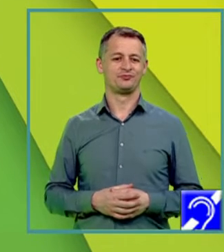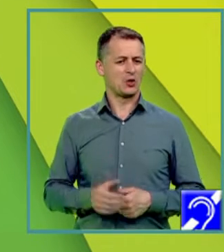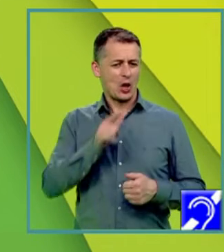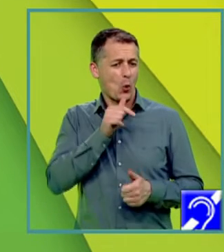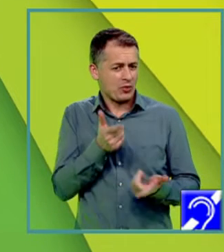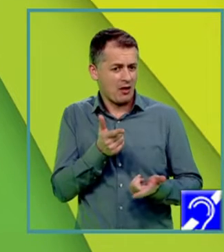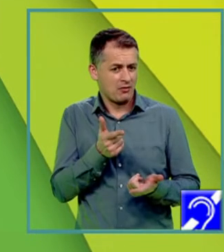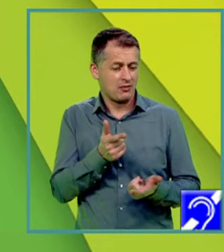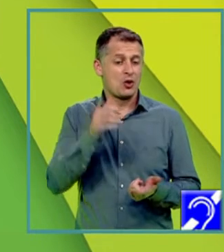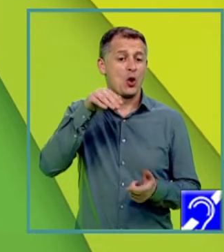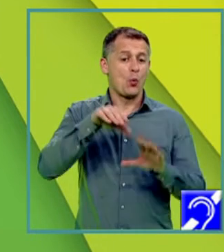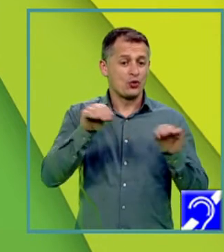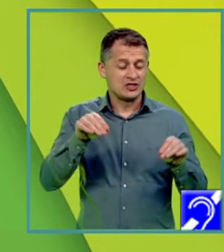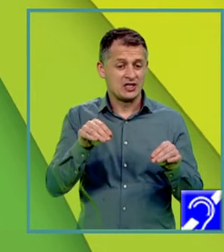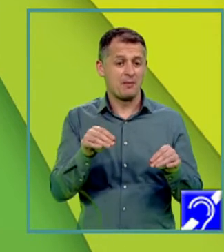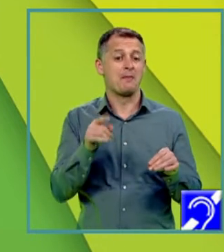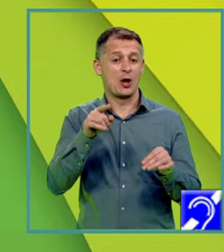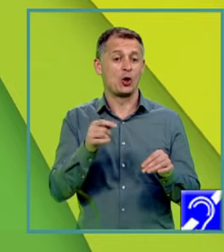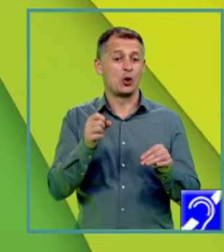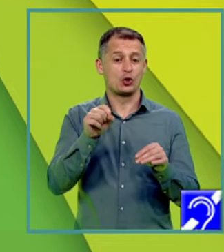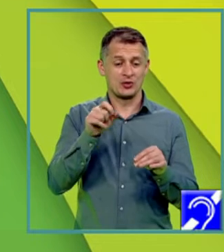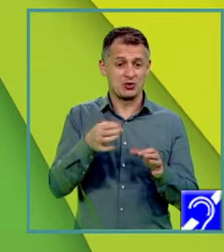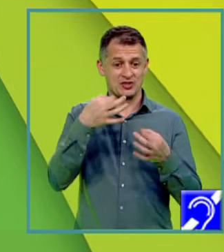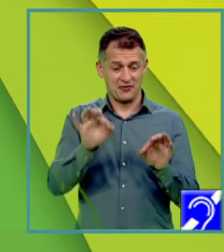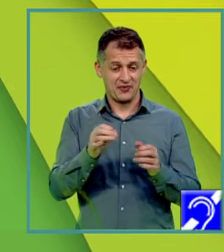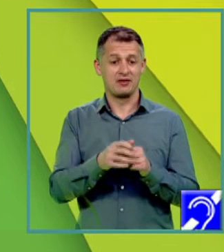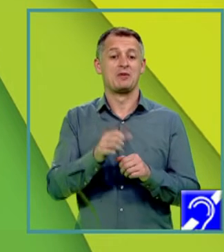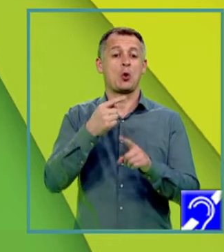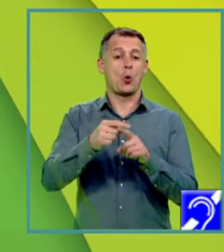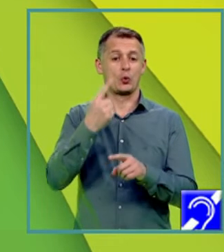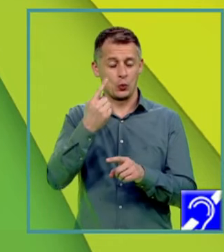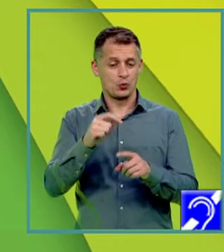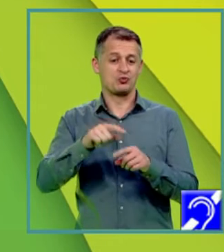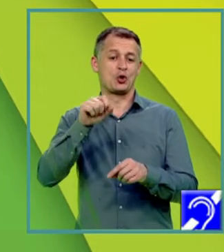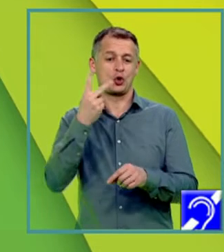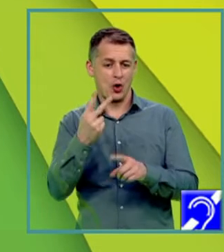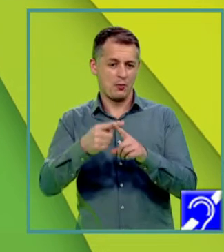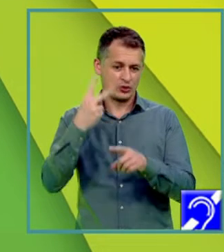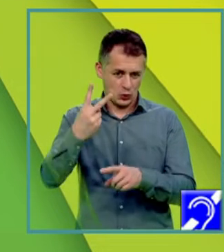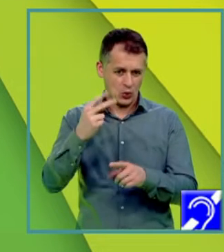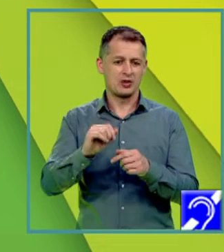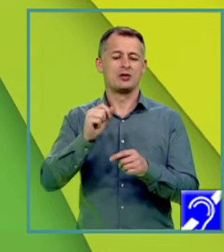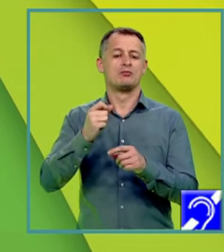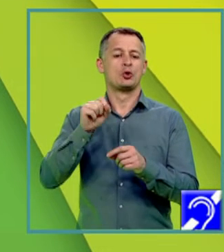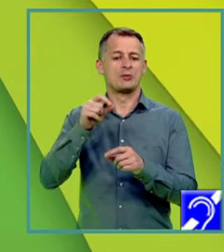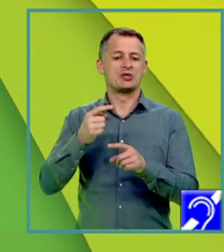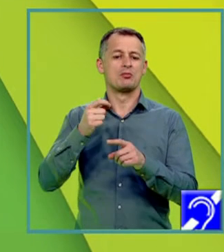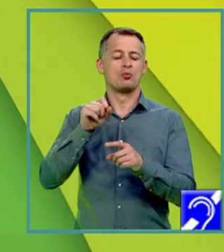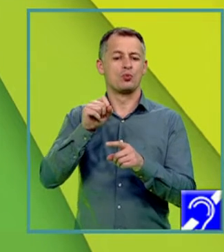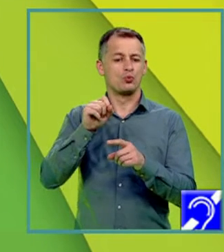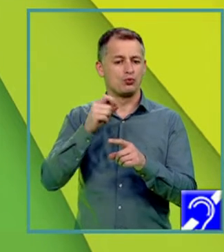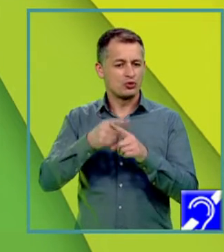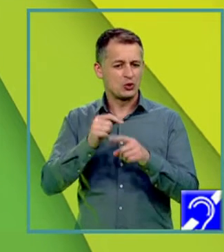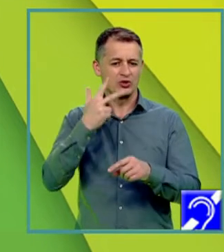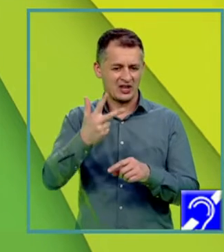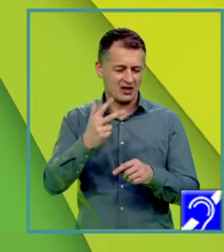de unde pe mulțimea multiplilor lui 12 va fi 12 mulți cu 112 mulți cu doi doisprezece mulți cu